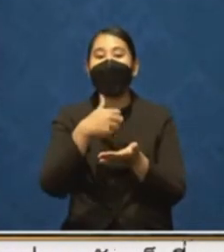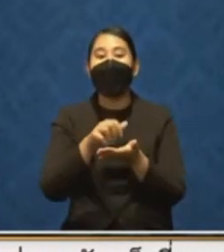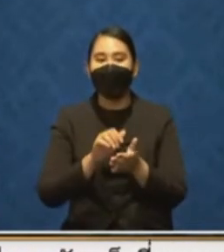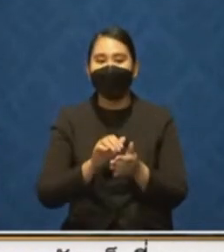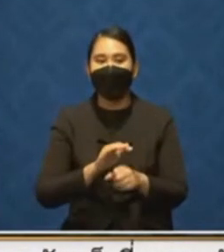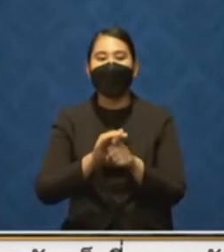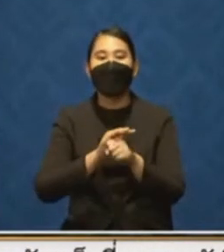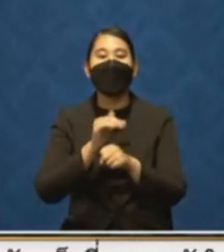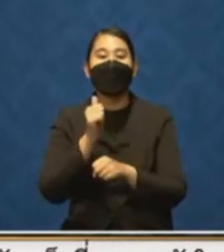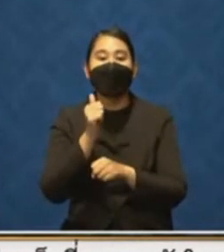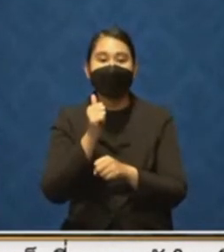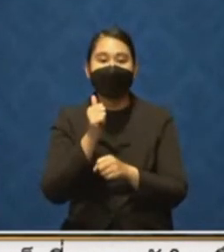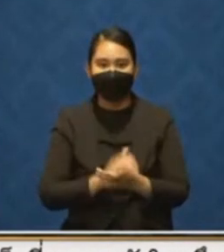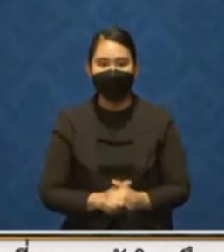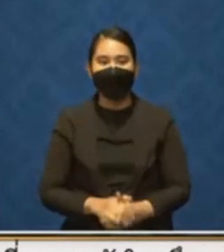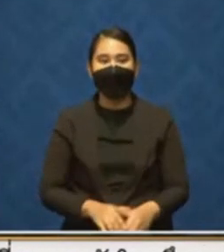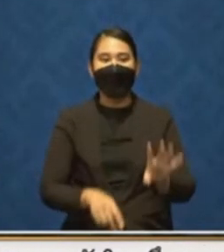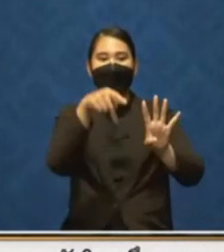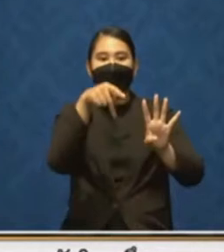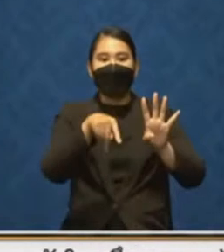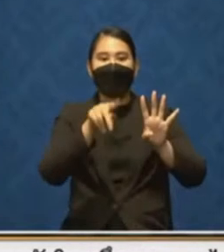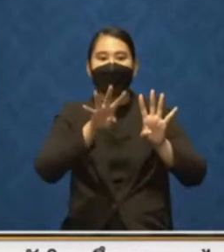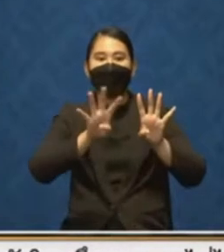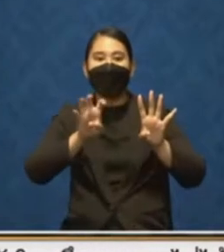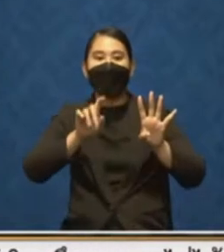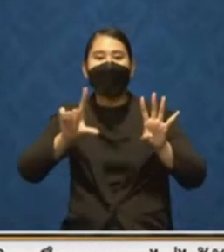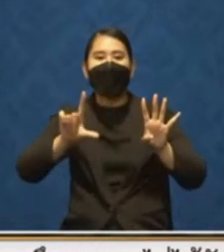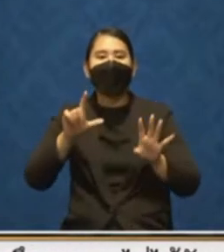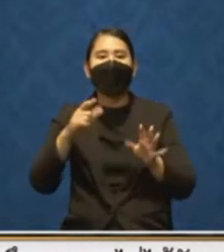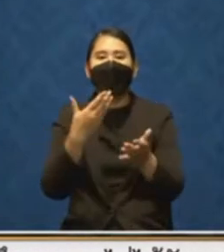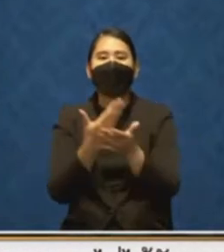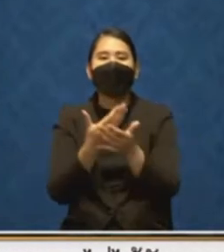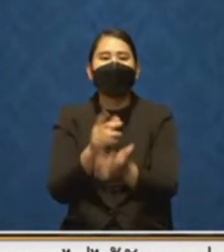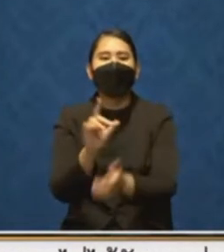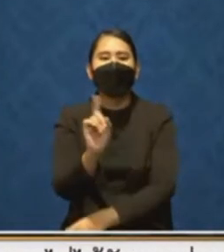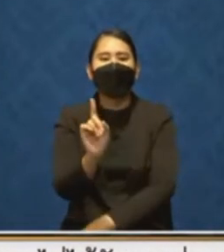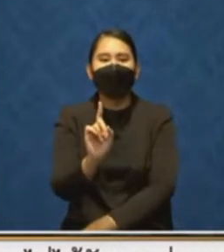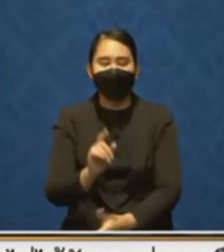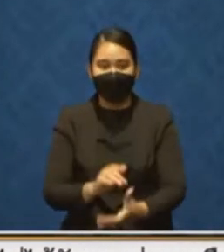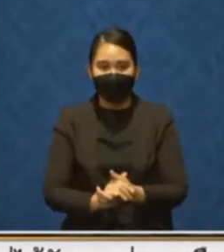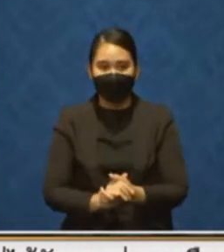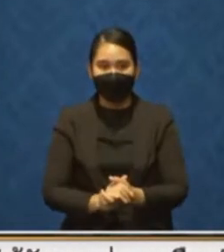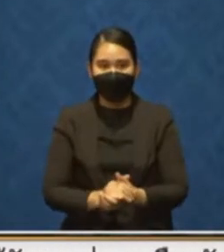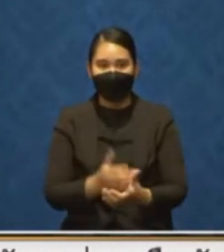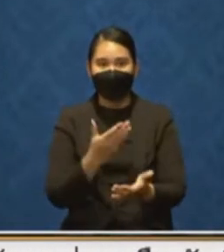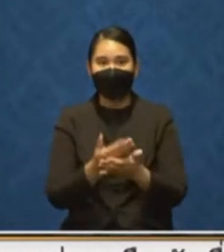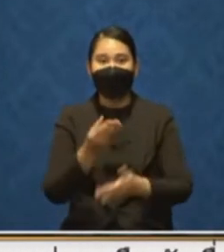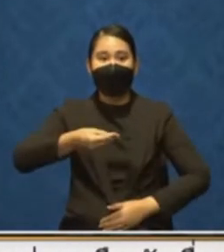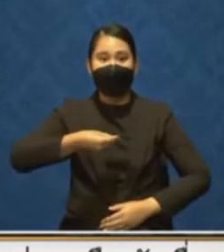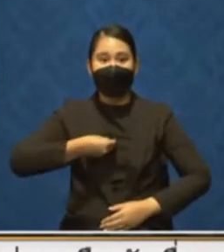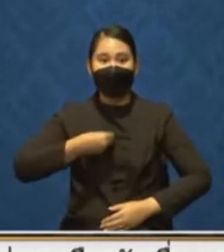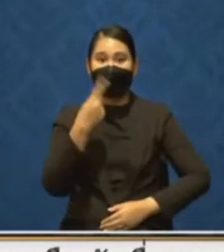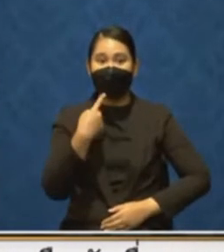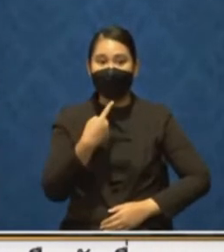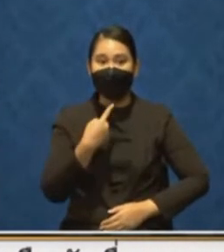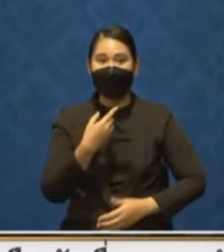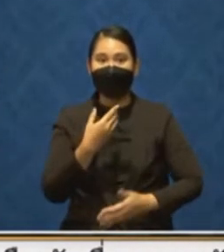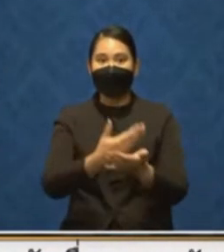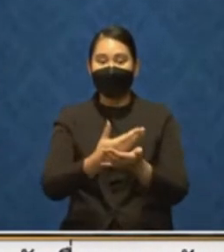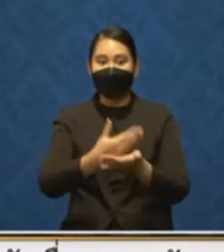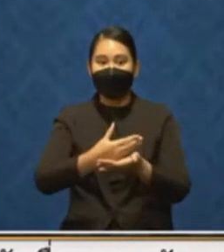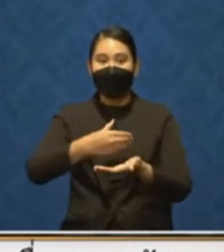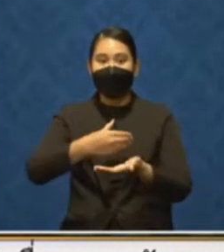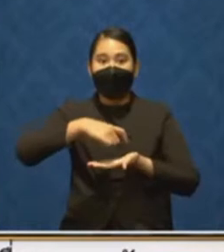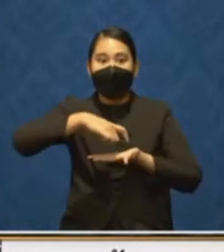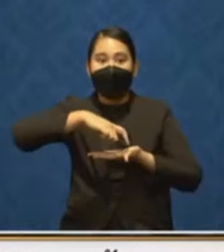4400ล้านบาทอยู่กับใครครับสโต๊กเกอร์ได้จริงไหมมีการโอนเงินไปให้กับนก